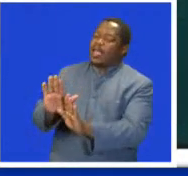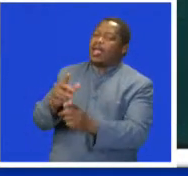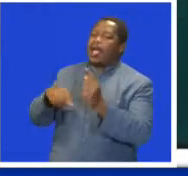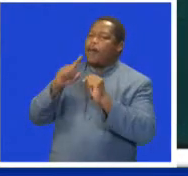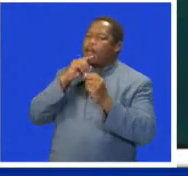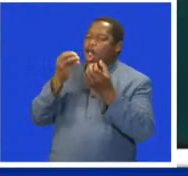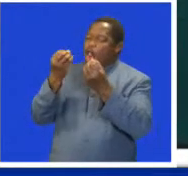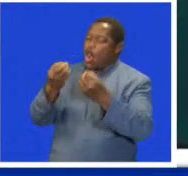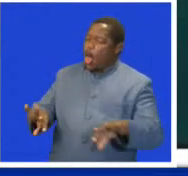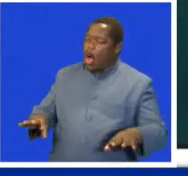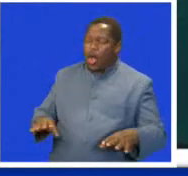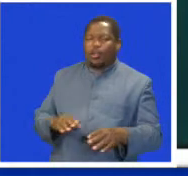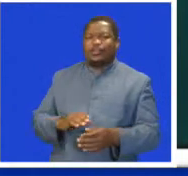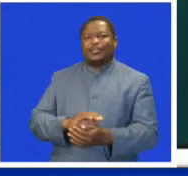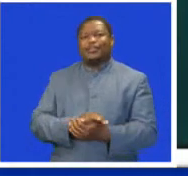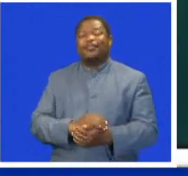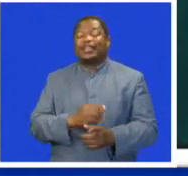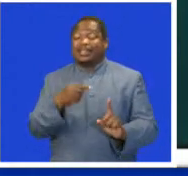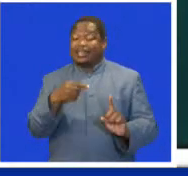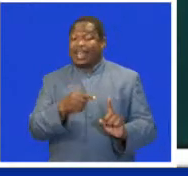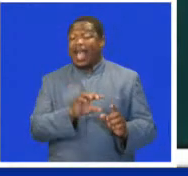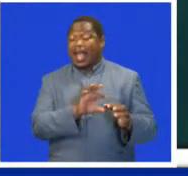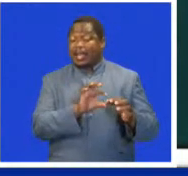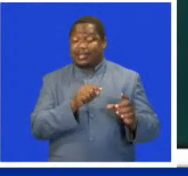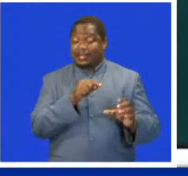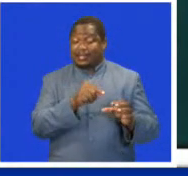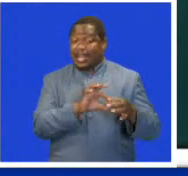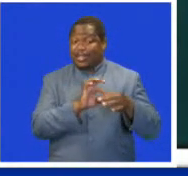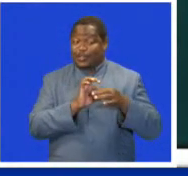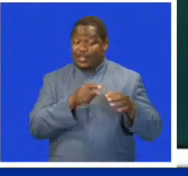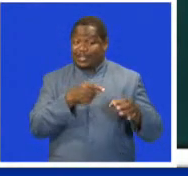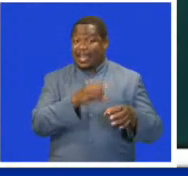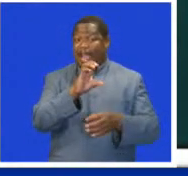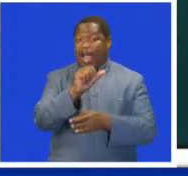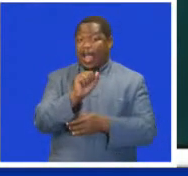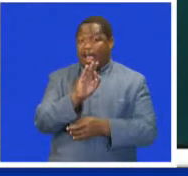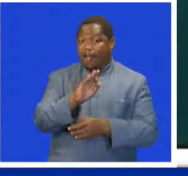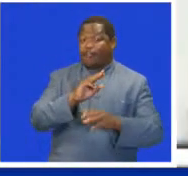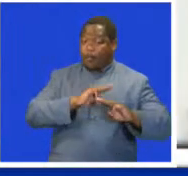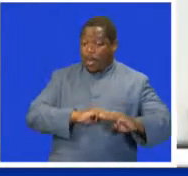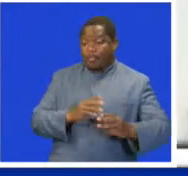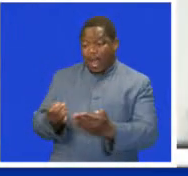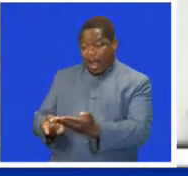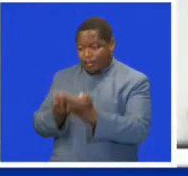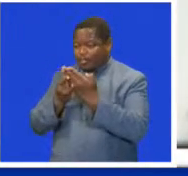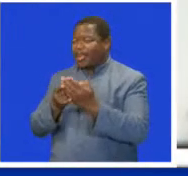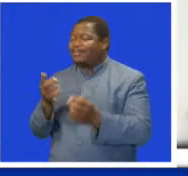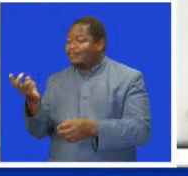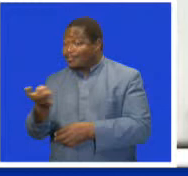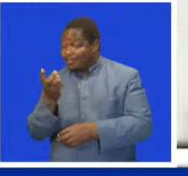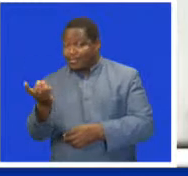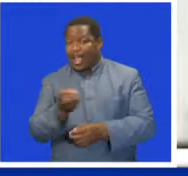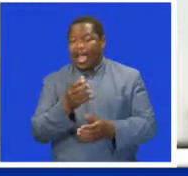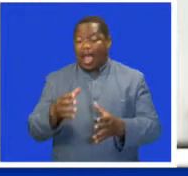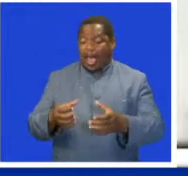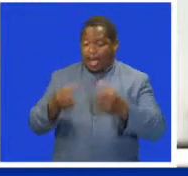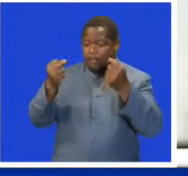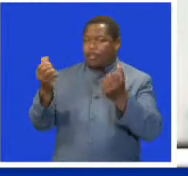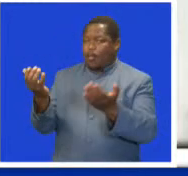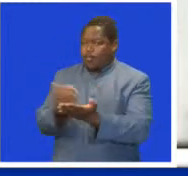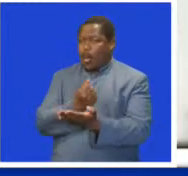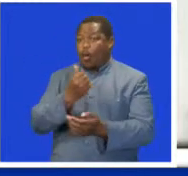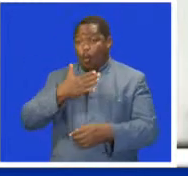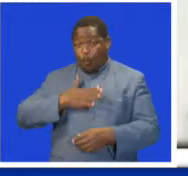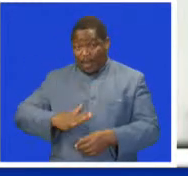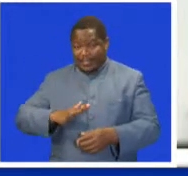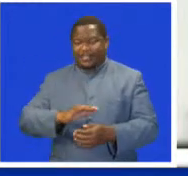Inhlangano lengamele ukudlalisa umdlalo webhola eAfrika iCAF ithi itawusekela ngato tonke tindlela live leGibita ukuthi lithole inkomishi